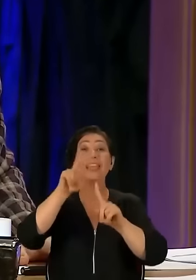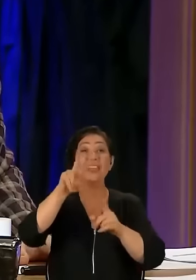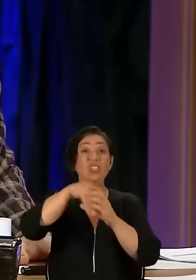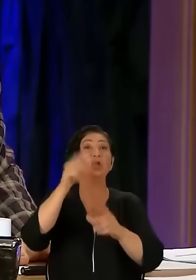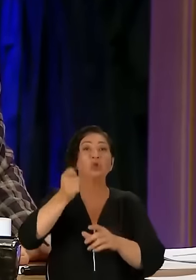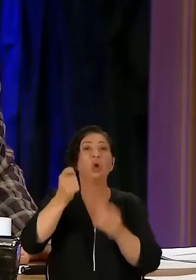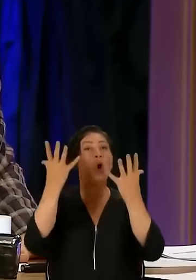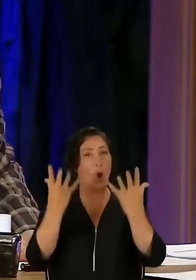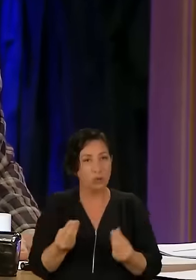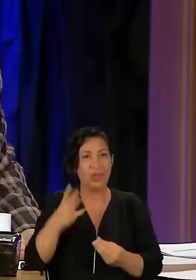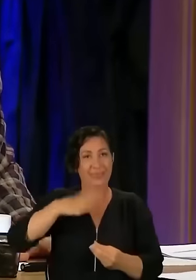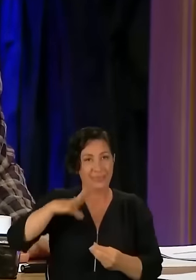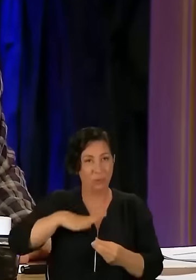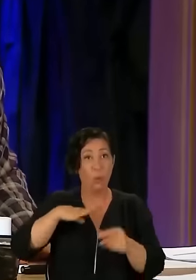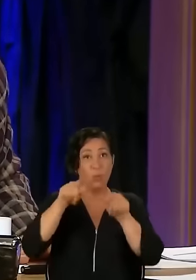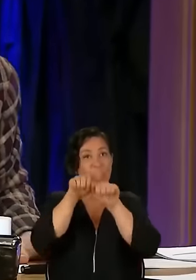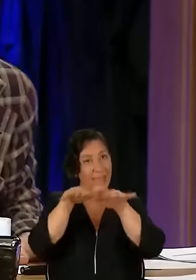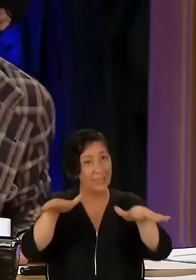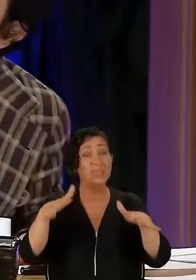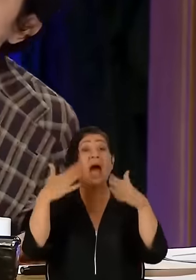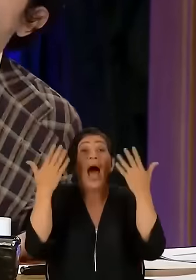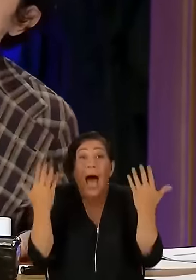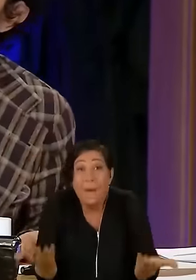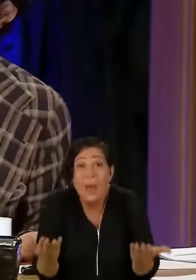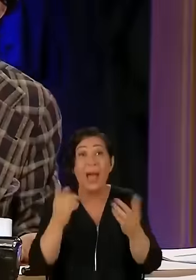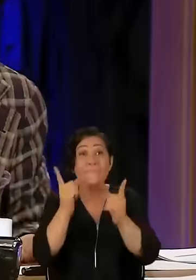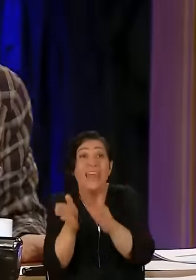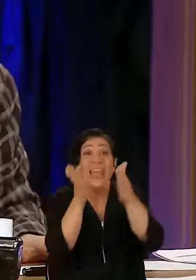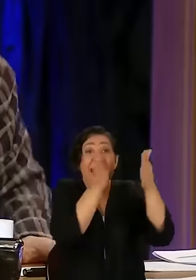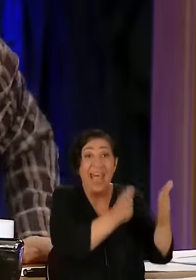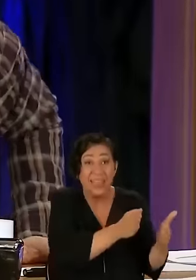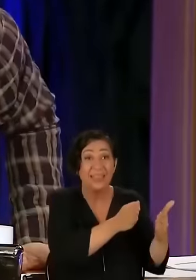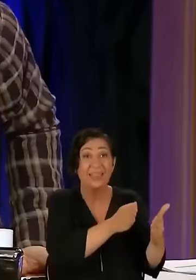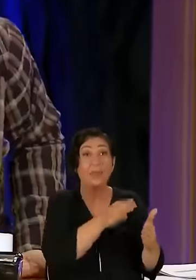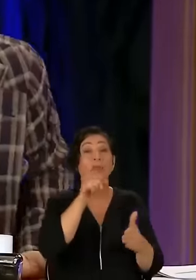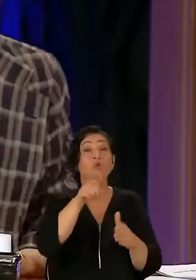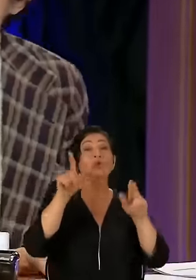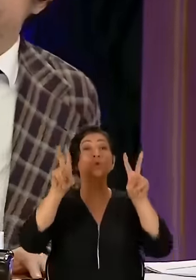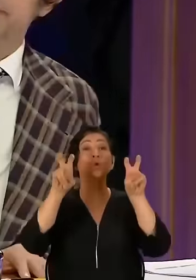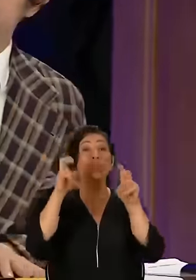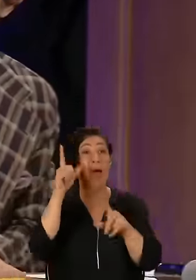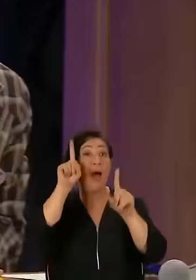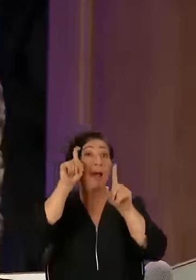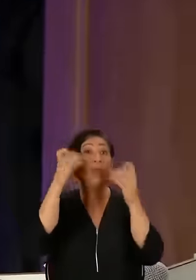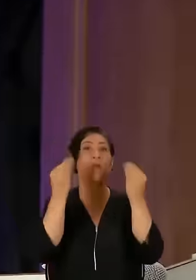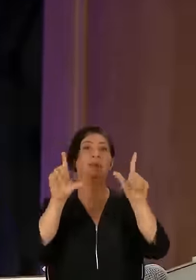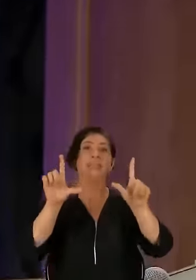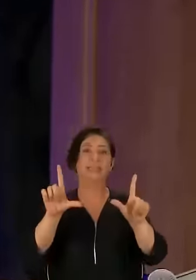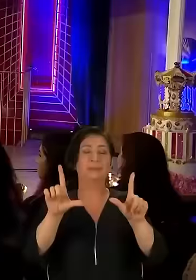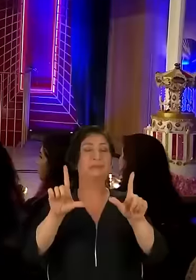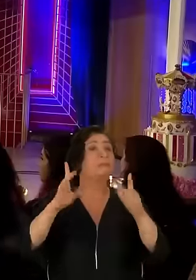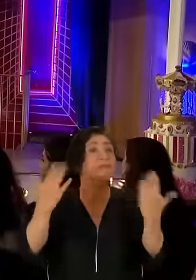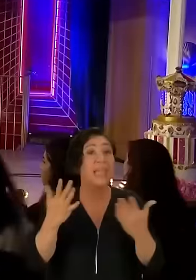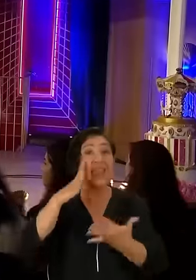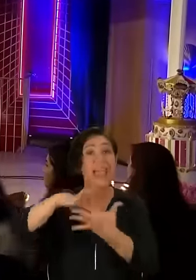bunun zorunlu hale gelmesini istiyorlar. Bu yaygınlaştı. Ama bir yandan da şu konuda uyanık olmamız lazım.